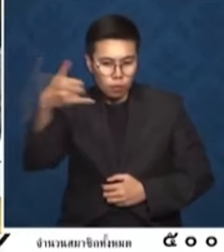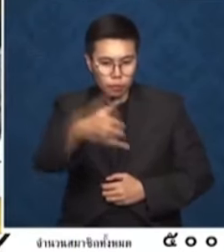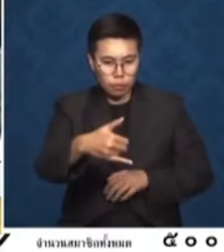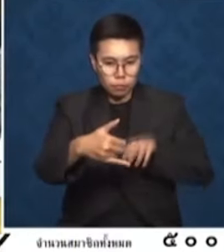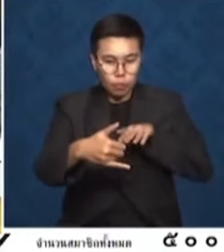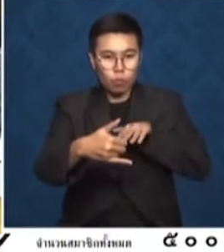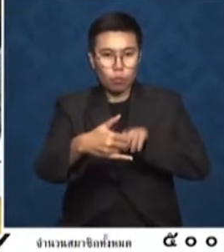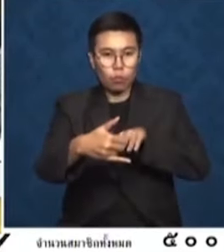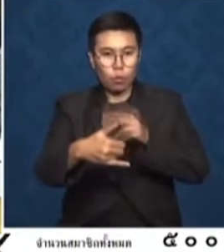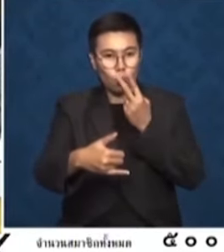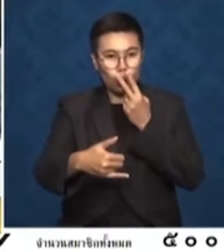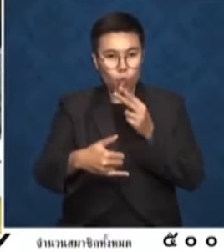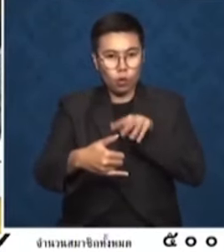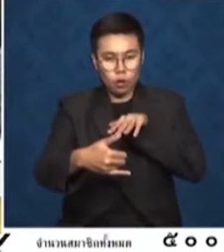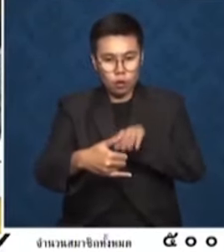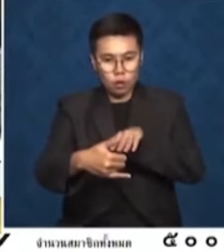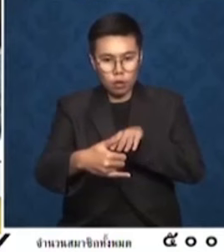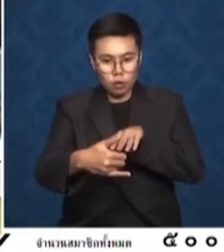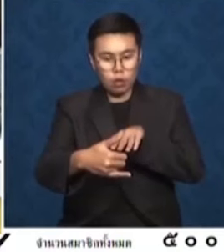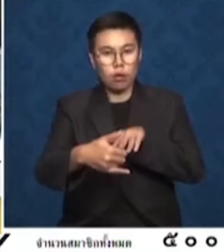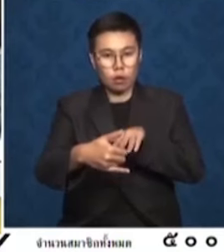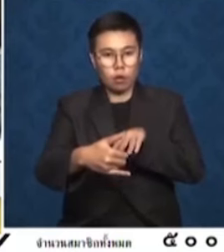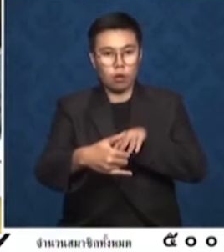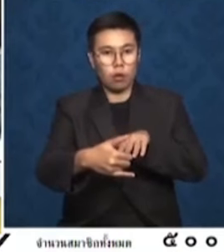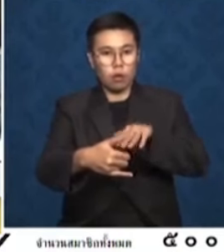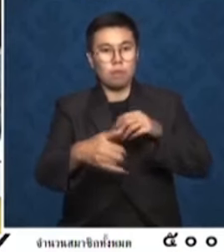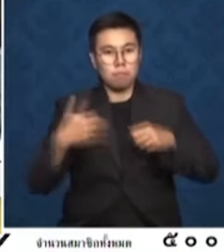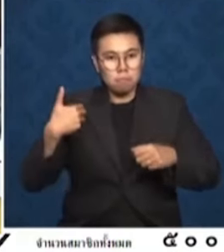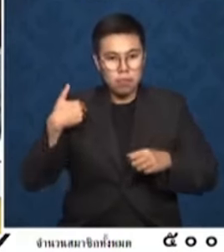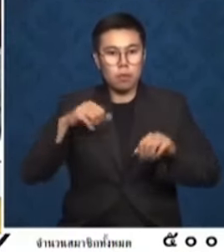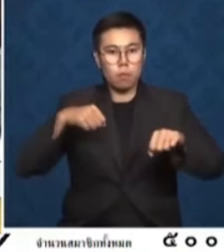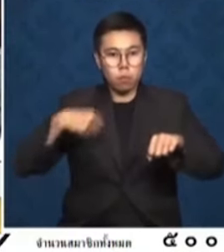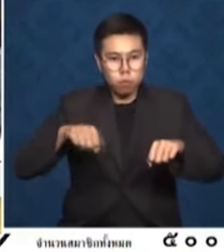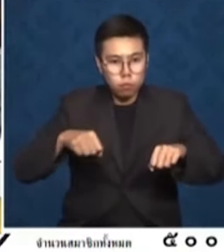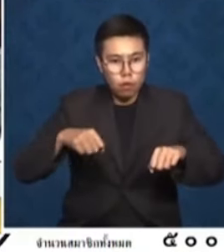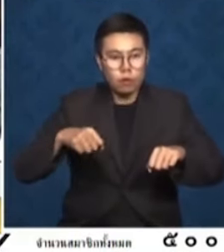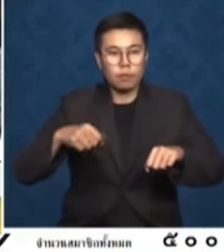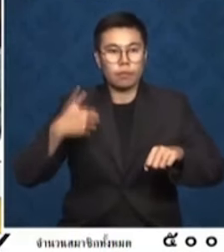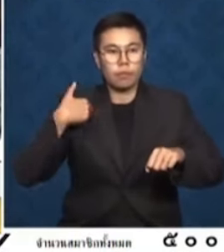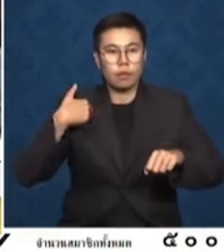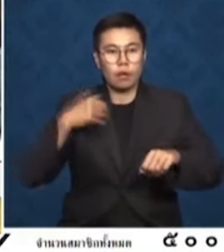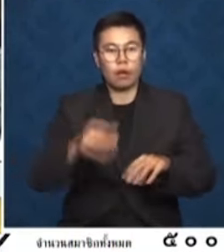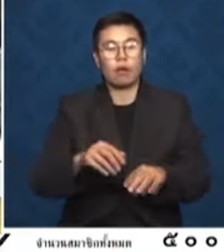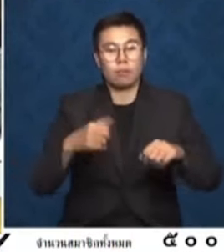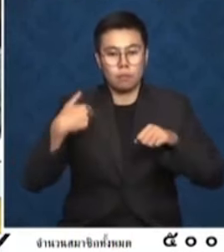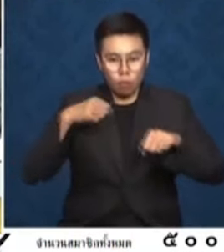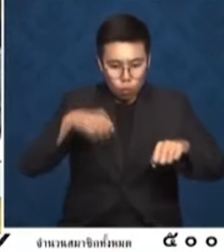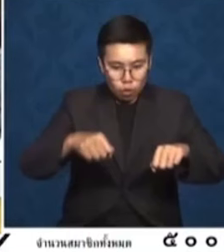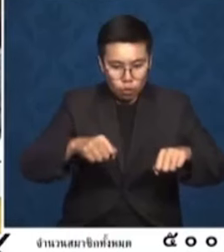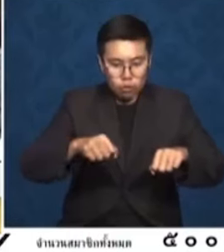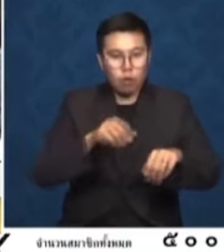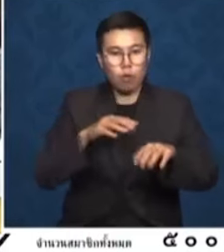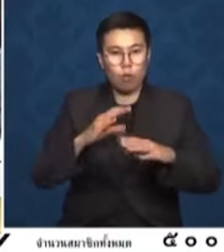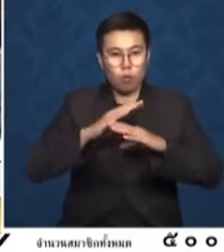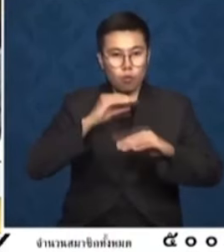ครับขบวนของประธานาธิบดีสหรัฐเนี่ยมีทั้งมมอเตอร์ไซค์มีทั้งรถมากมายขบวนยาวเหยียดปิดถนนหมดเลยครับท่านประธาน